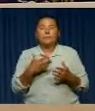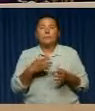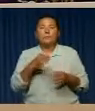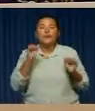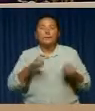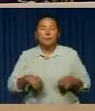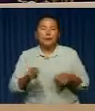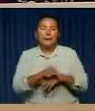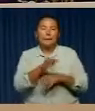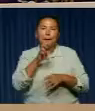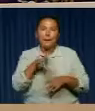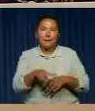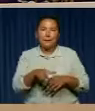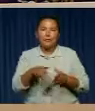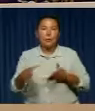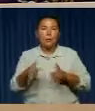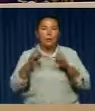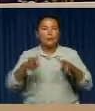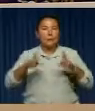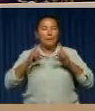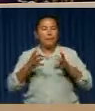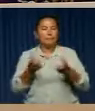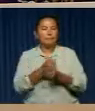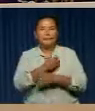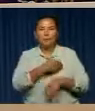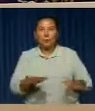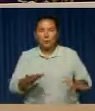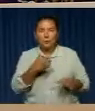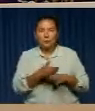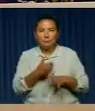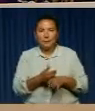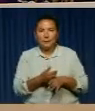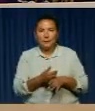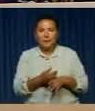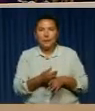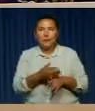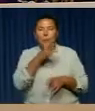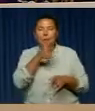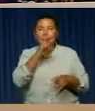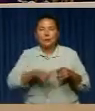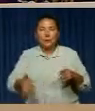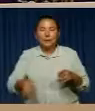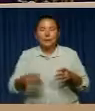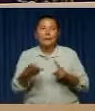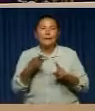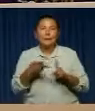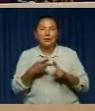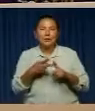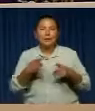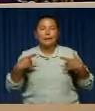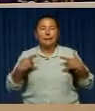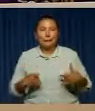барып емханадан жолдама алғысы келмейді, мен төлей қояйыншы дейді. Ол бір жағынан қаржысын жоғалтады, уақытын жоғалтады. Екіншіден